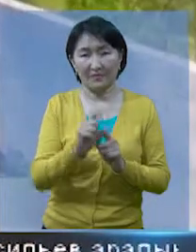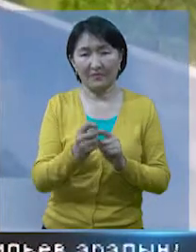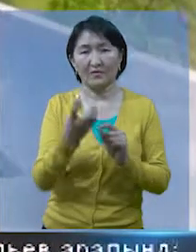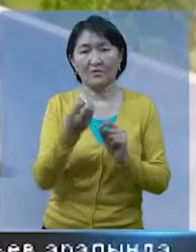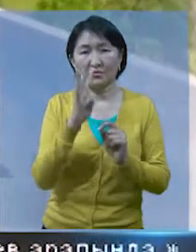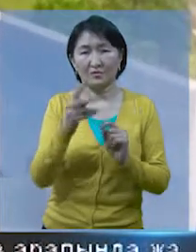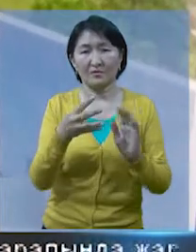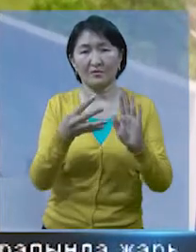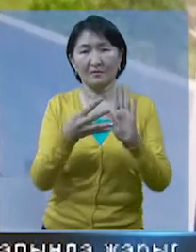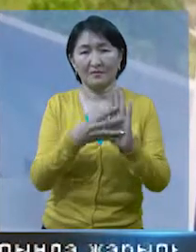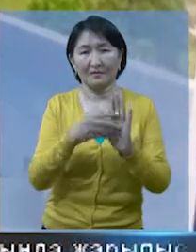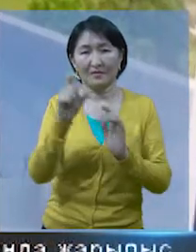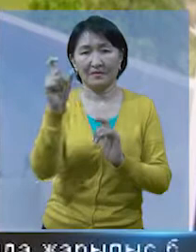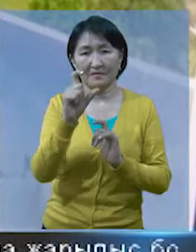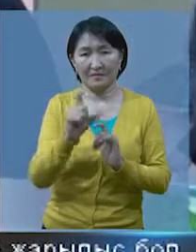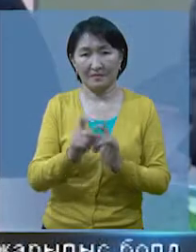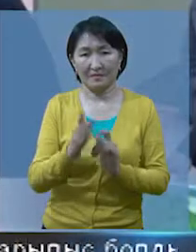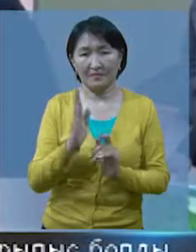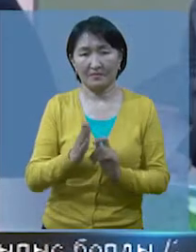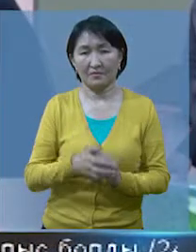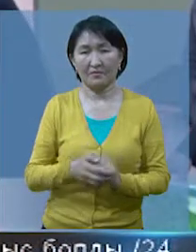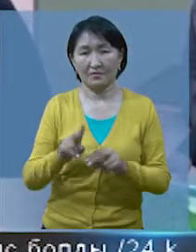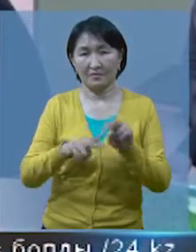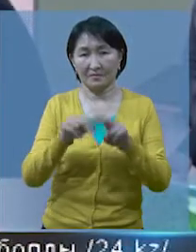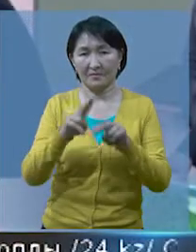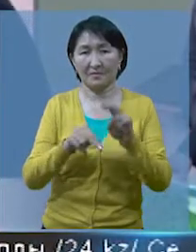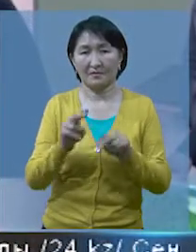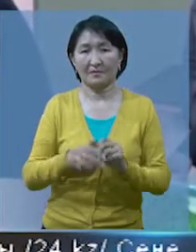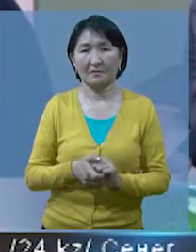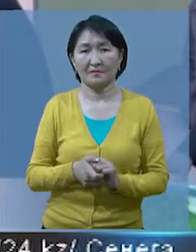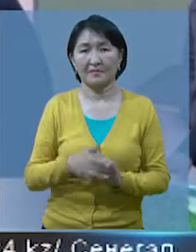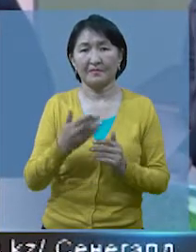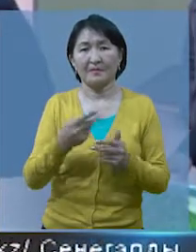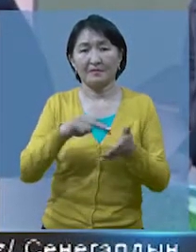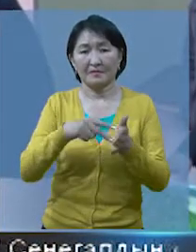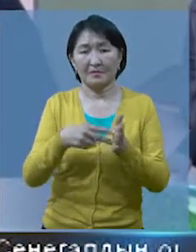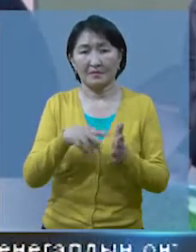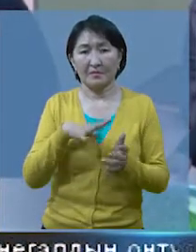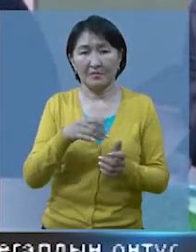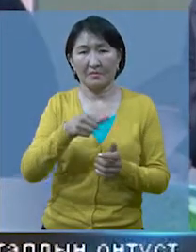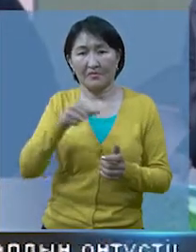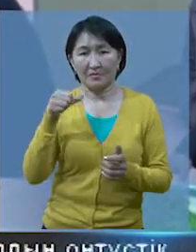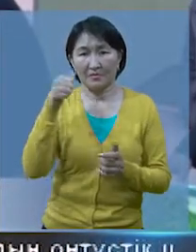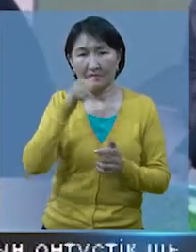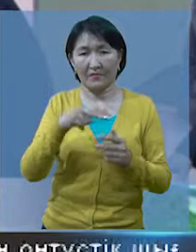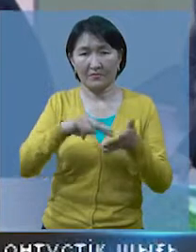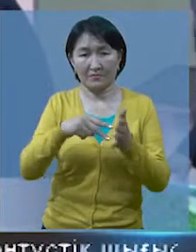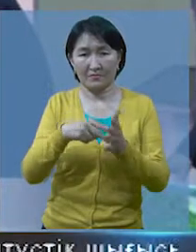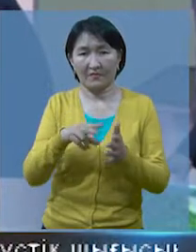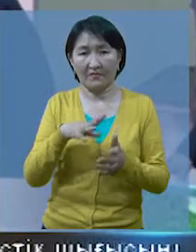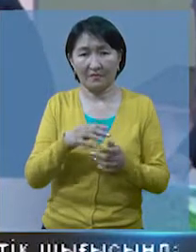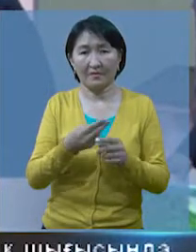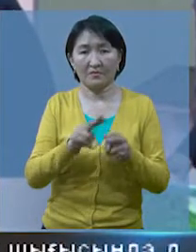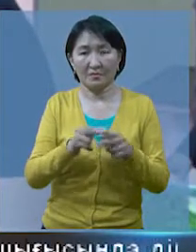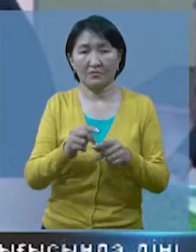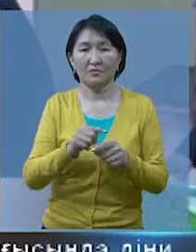және 22-сі 5 қабатты болмақ. Бұл жоба былтырдан бері жасалып жатыр. Құдай қаласа, ендігі жылы